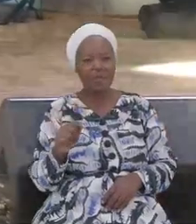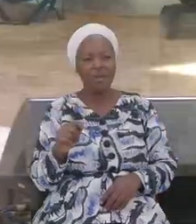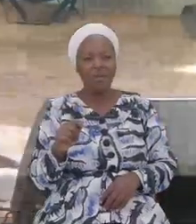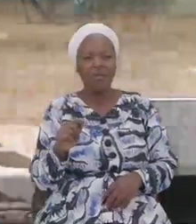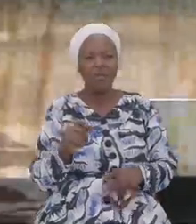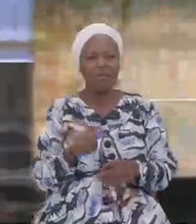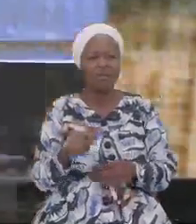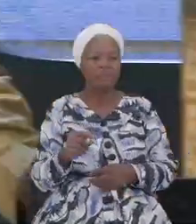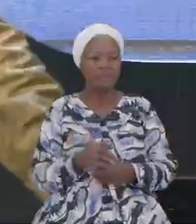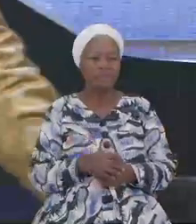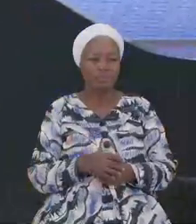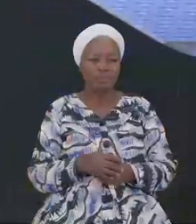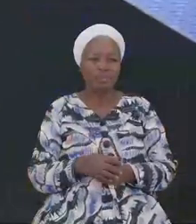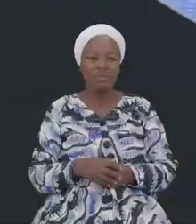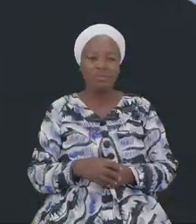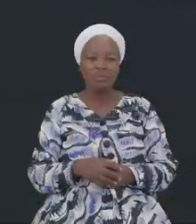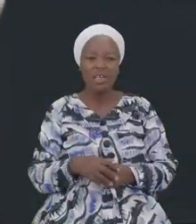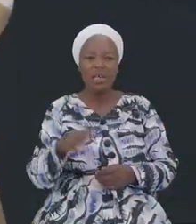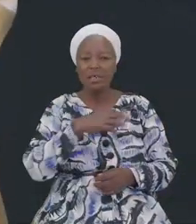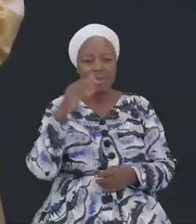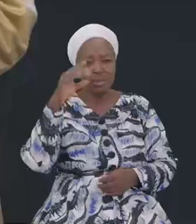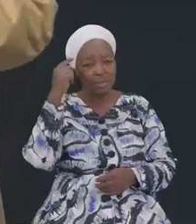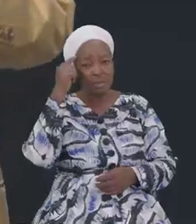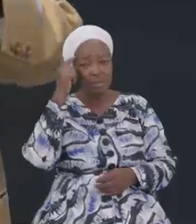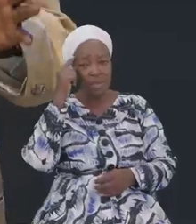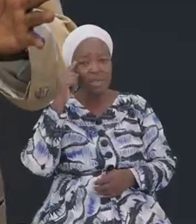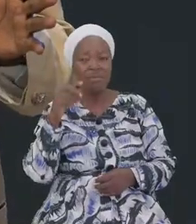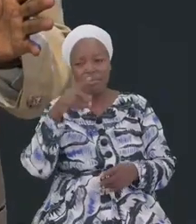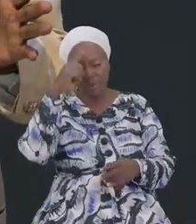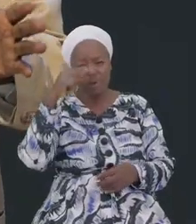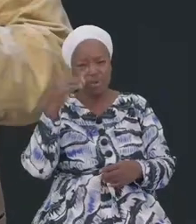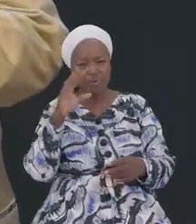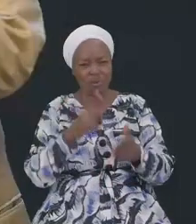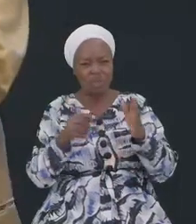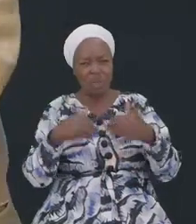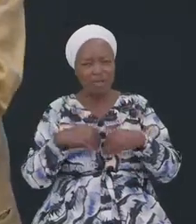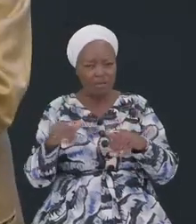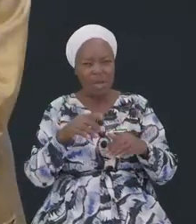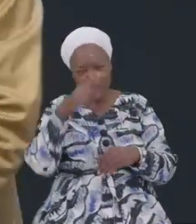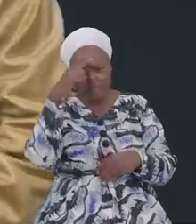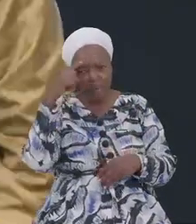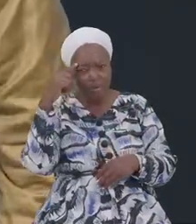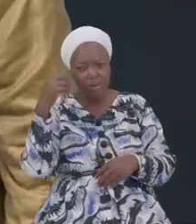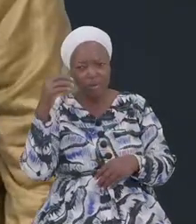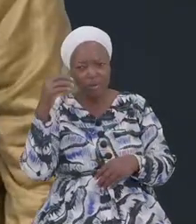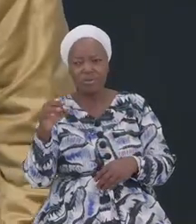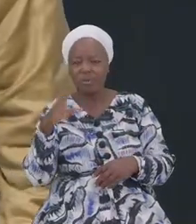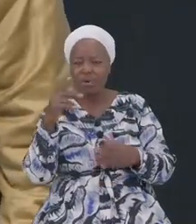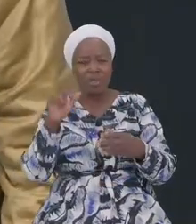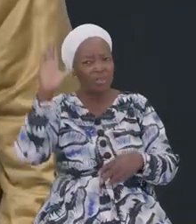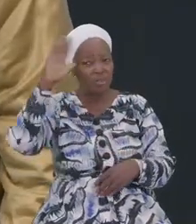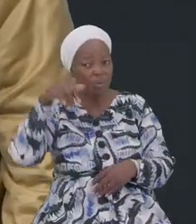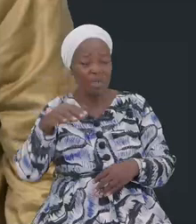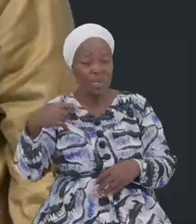Verset 40. Salomon chercha à faire mourir Jéroboam. Parce que Dieu a dit, à cause de ta désobéissance, à cause de ta